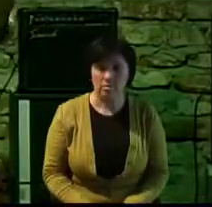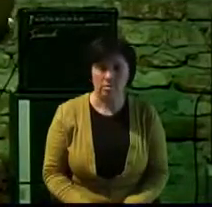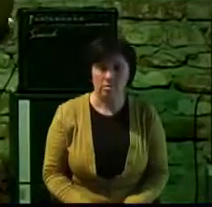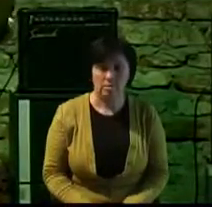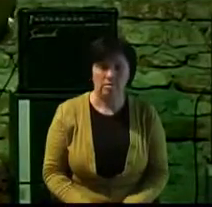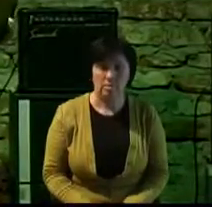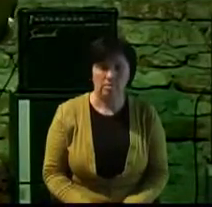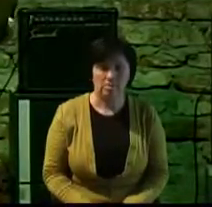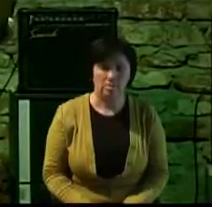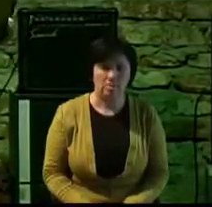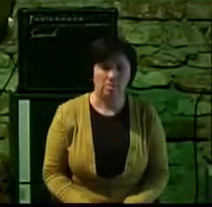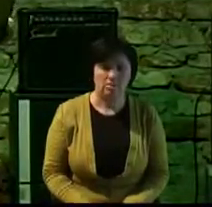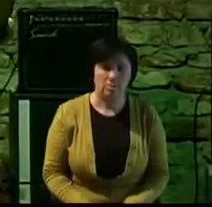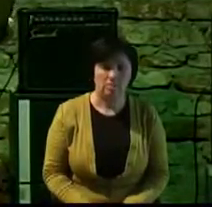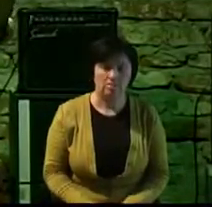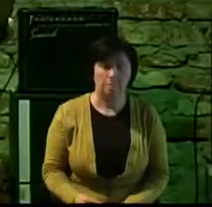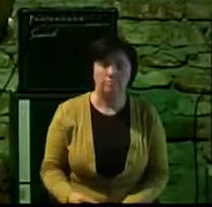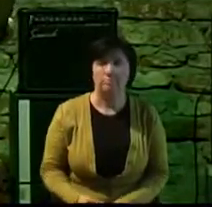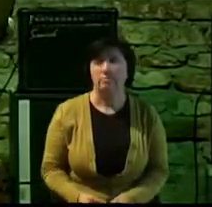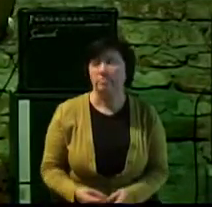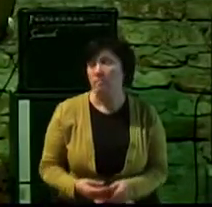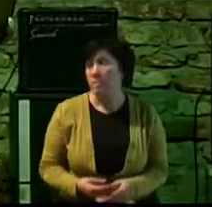5 главе он говорит